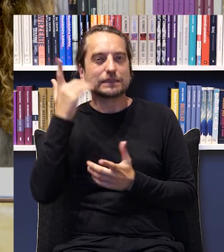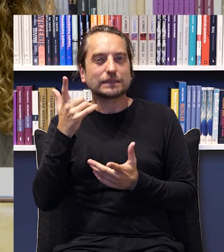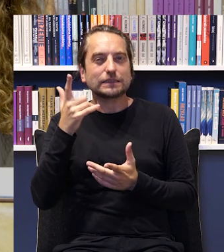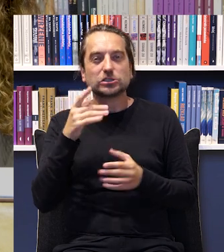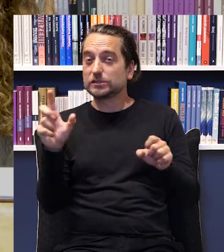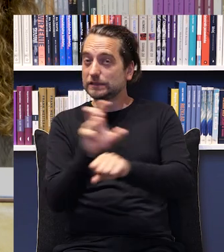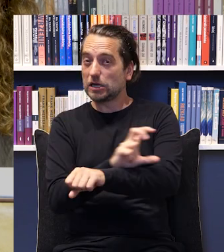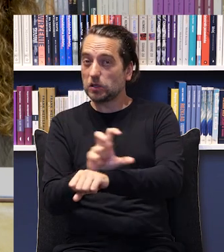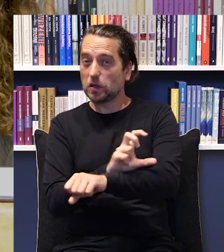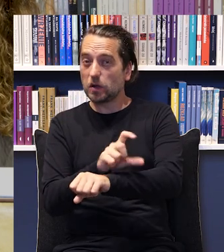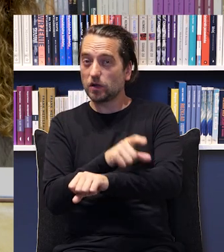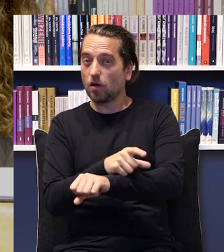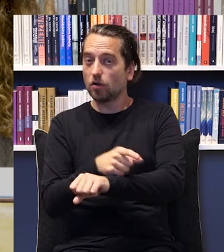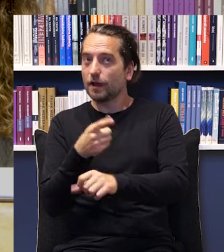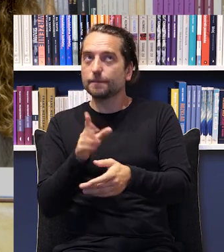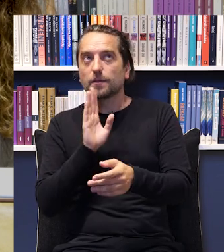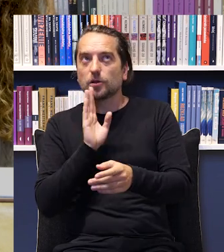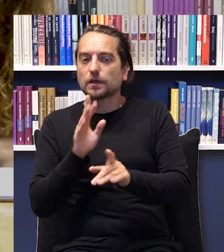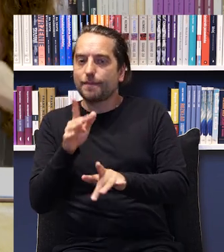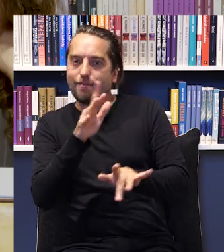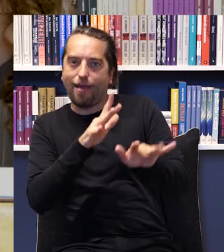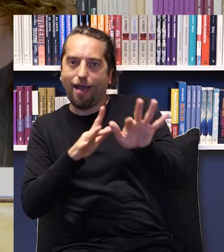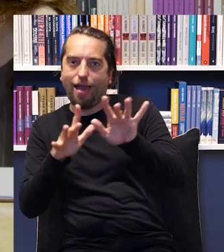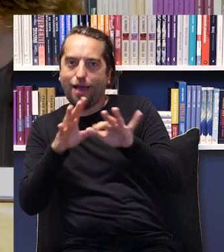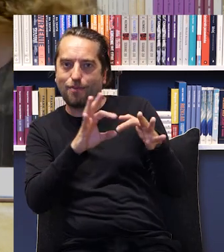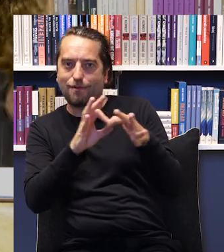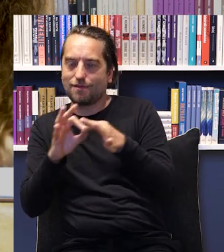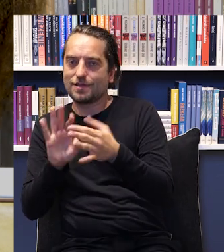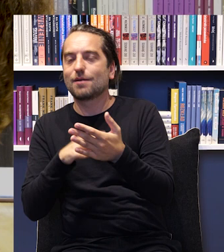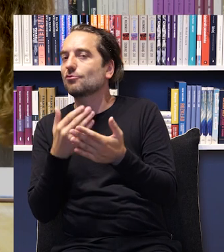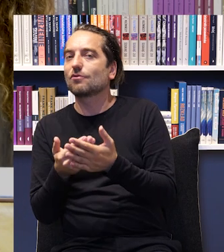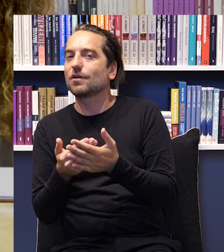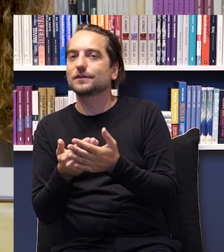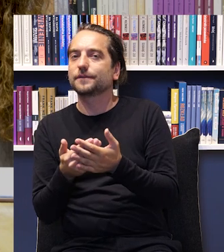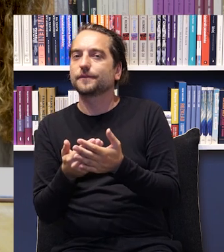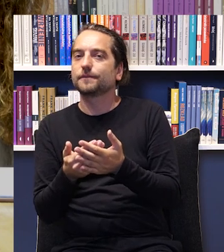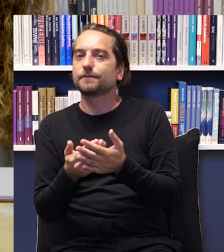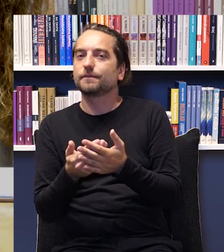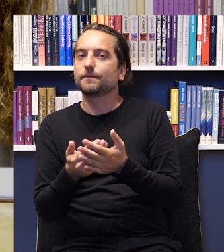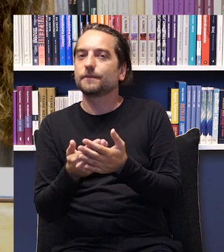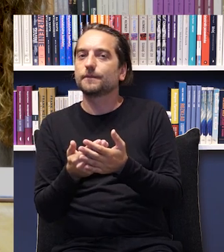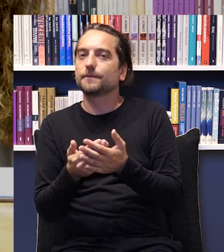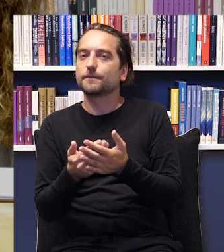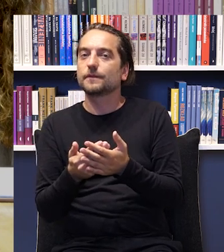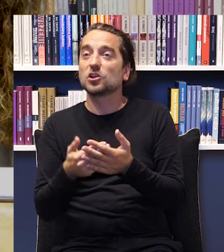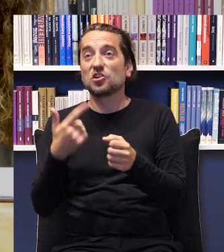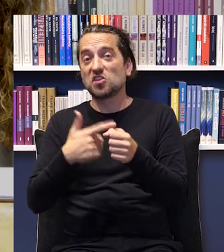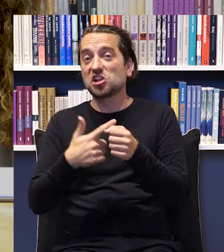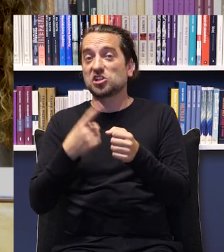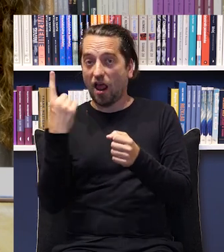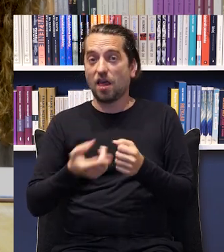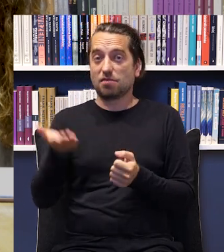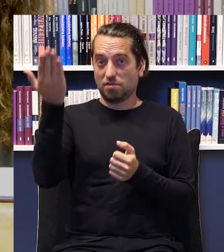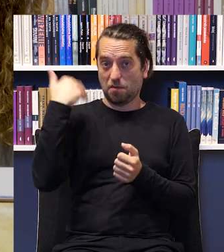tę technologię w coraz bardziej magiczny sposób. No nie? To znaczy, no nie wiem, jak jeszcze z 20 lat